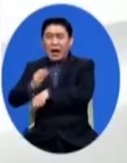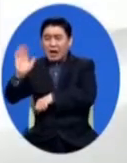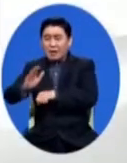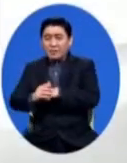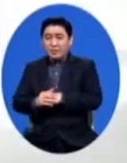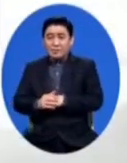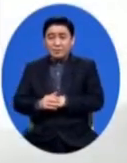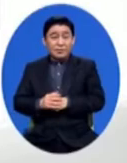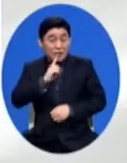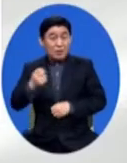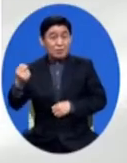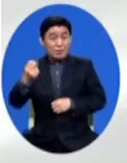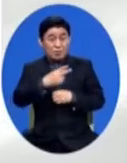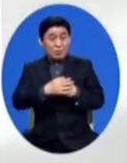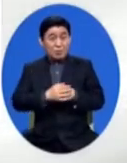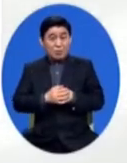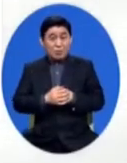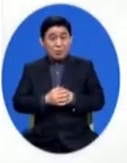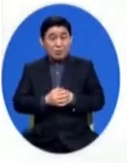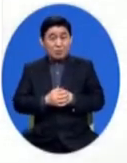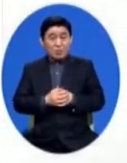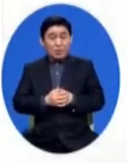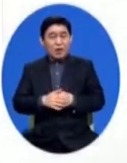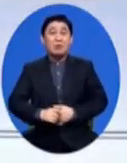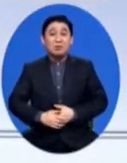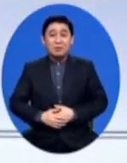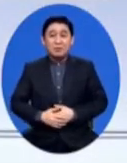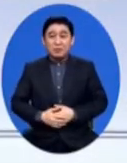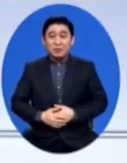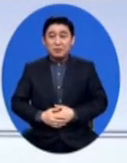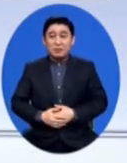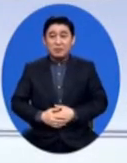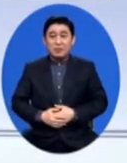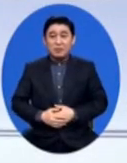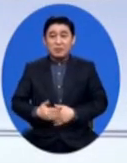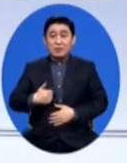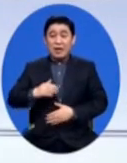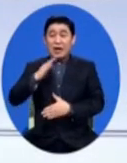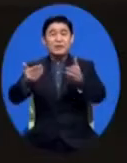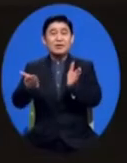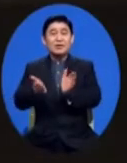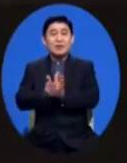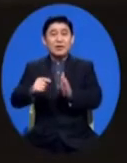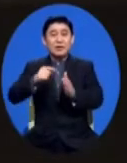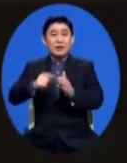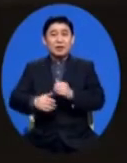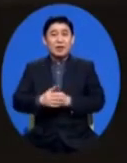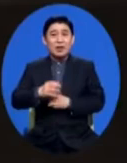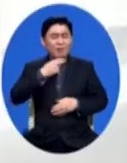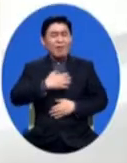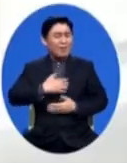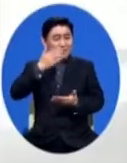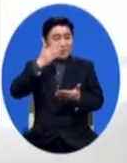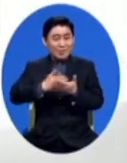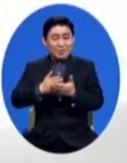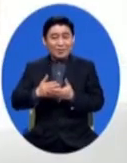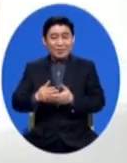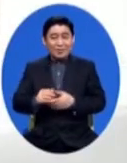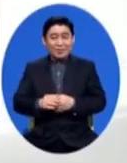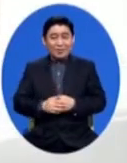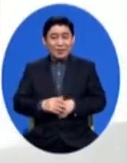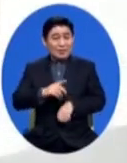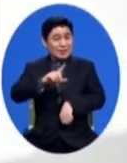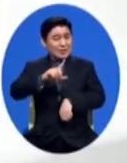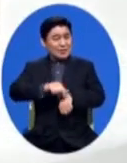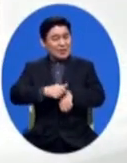후보님 홍준표 후보님 우리 그 문재인 후보님의 제가 안철수 후보께 우리 유승민 후보님의 우리 후보님 시간이